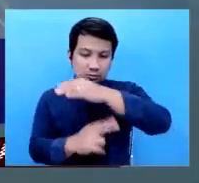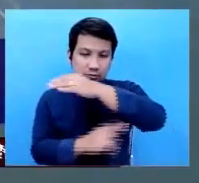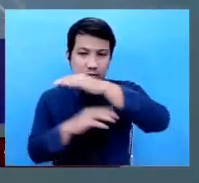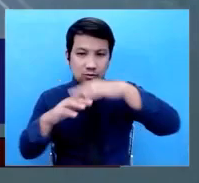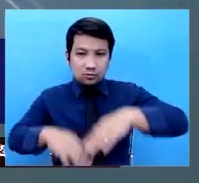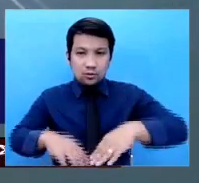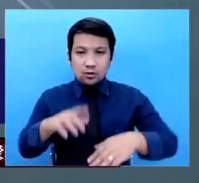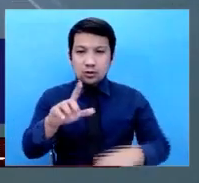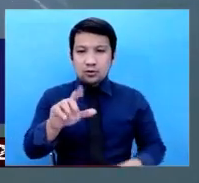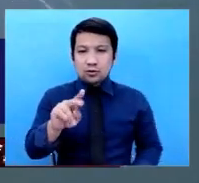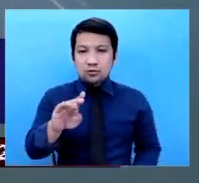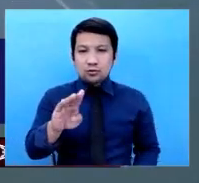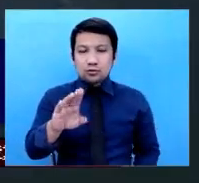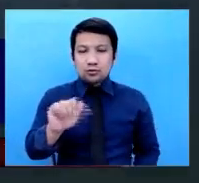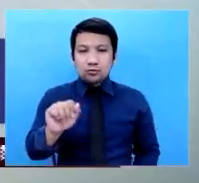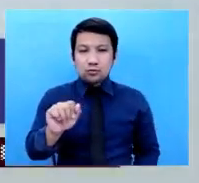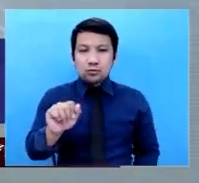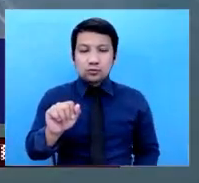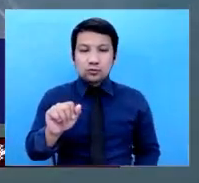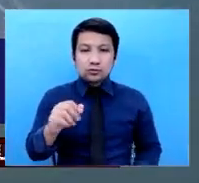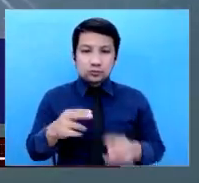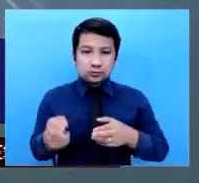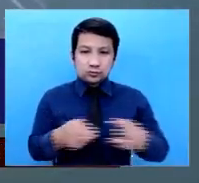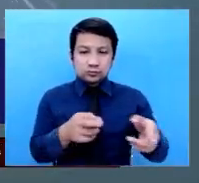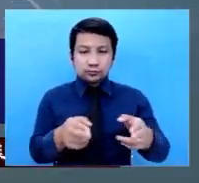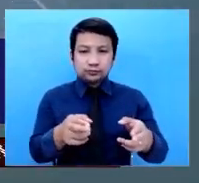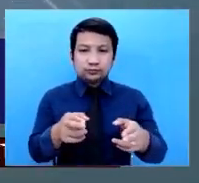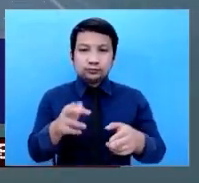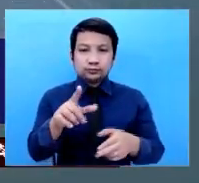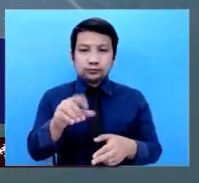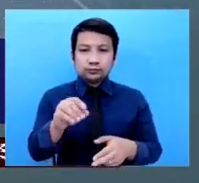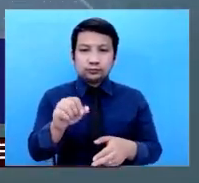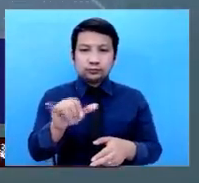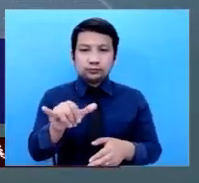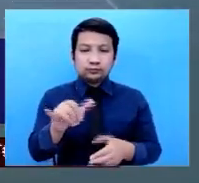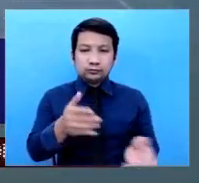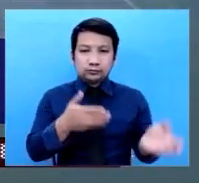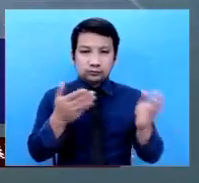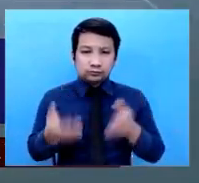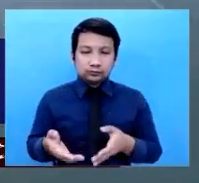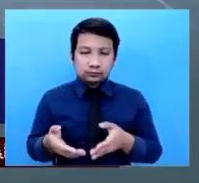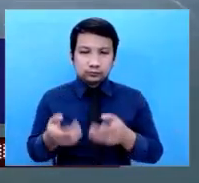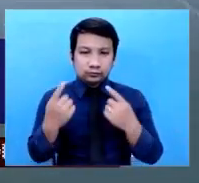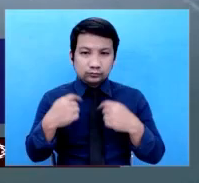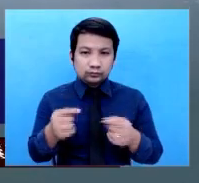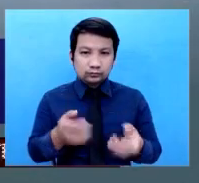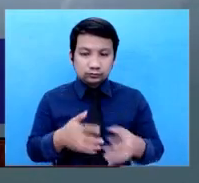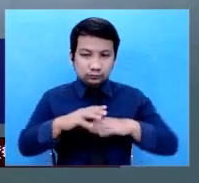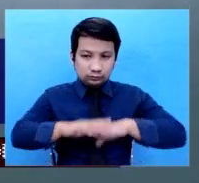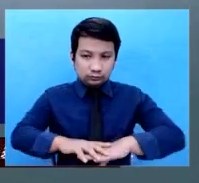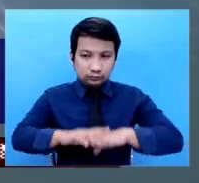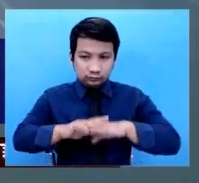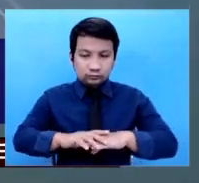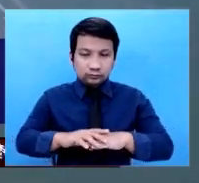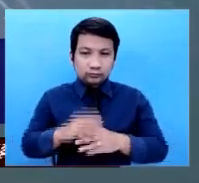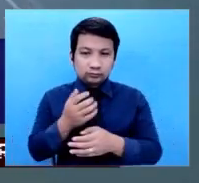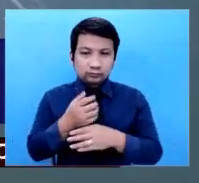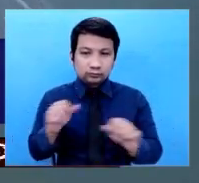ng bayan ng Loay sa Bohol. Maya-maya pa, sinubukan na siyang i-revive ng rescuer.